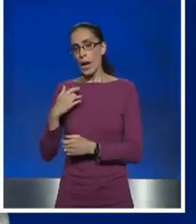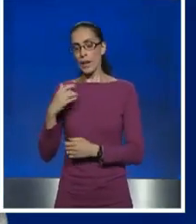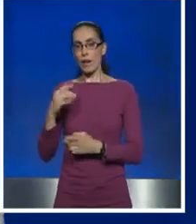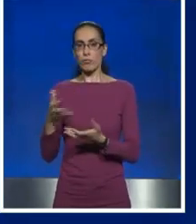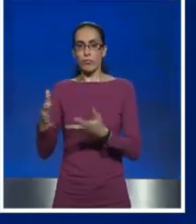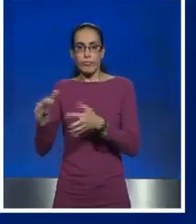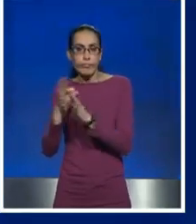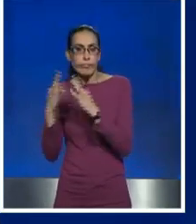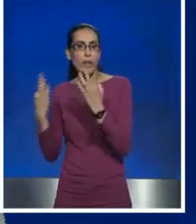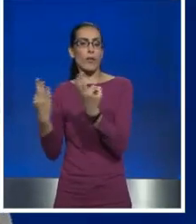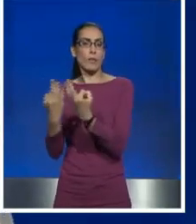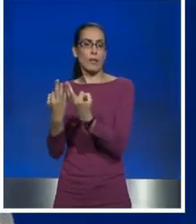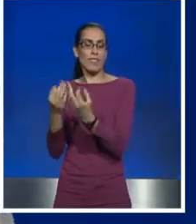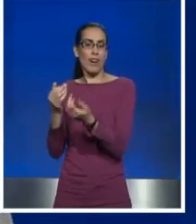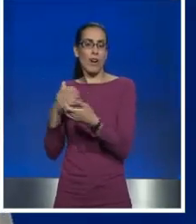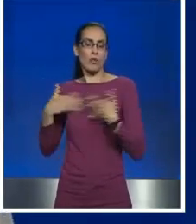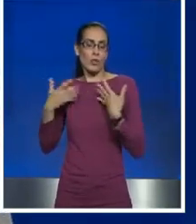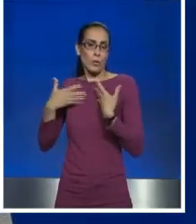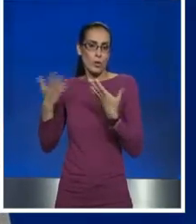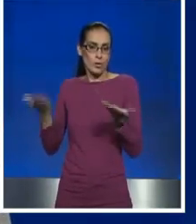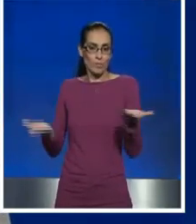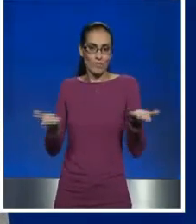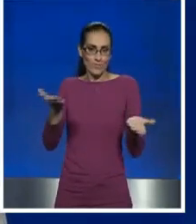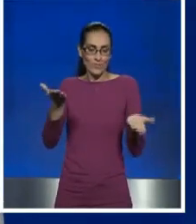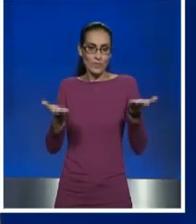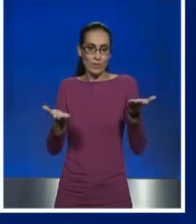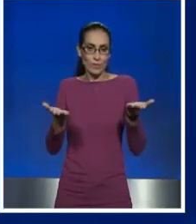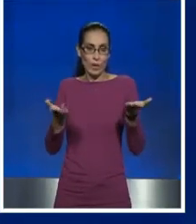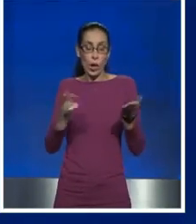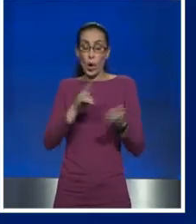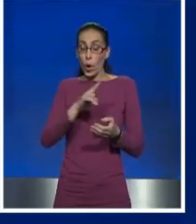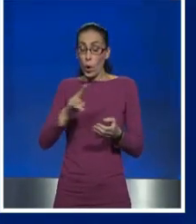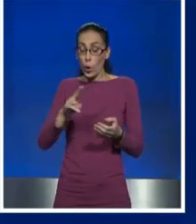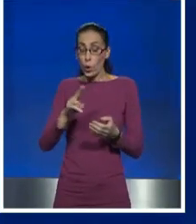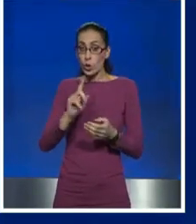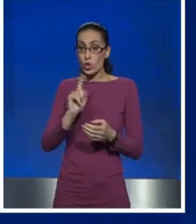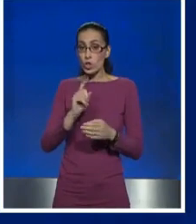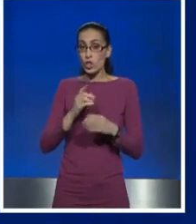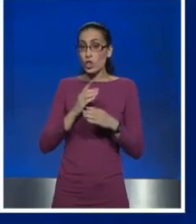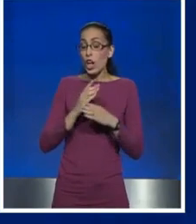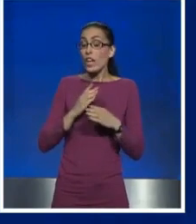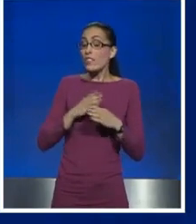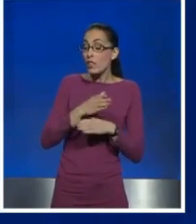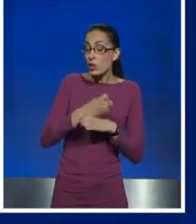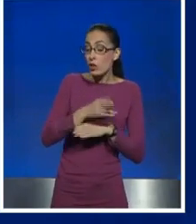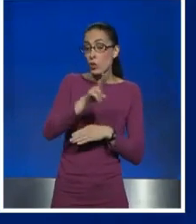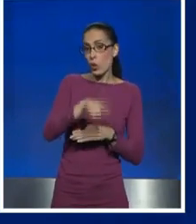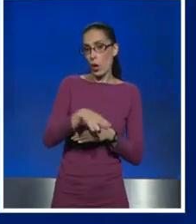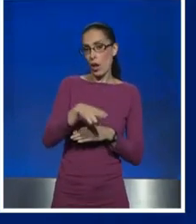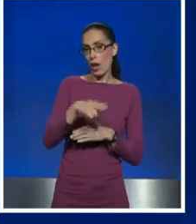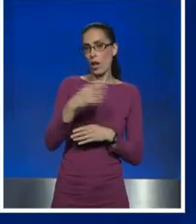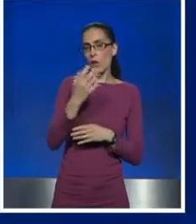għad-divertiment. U xi ngħidu dwar li kulħadd ikollu dritt tal-saqa fuq rasu. Din hija importanti.